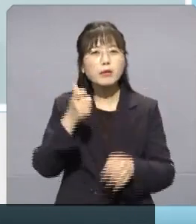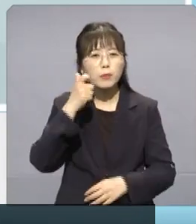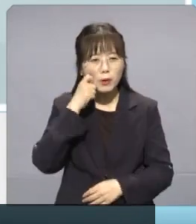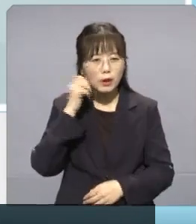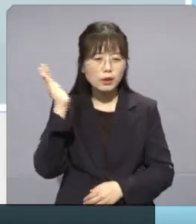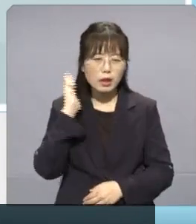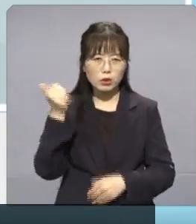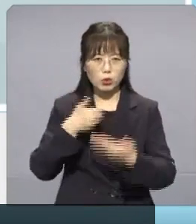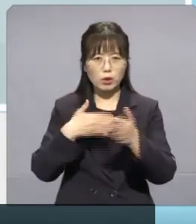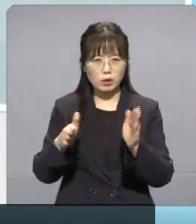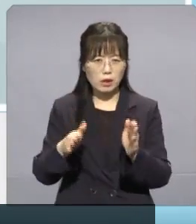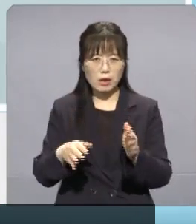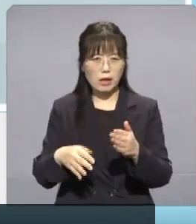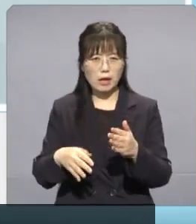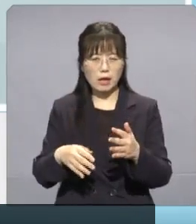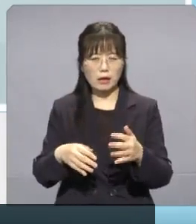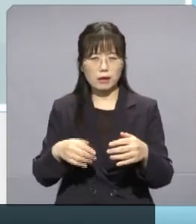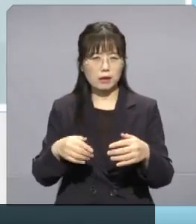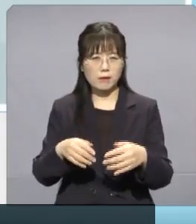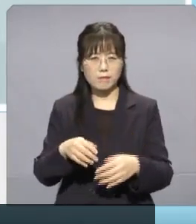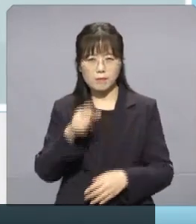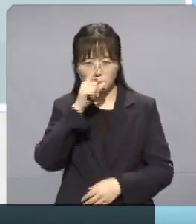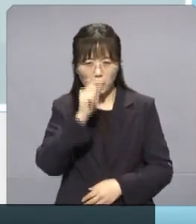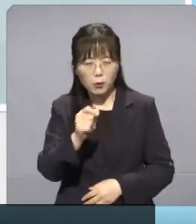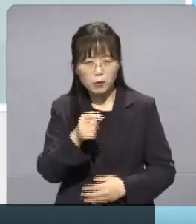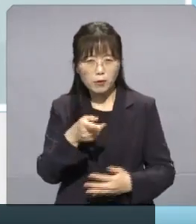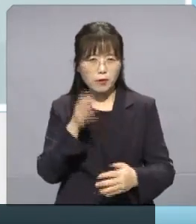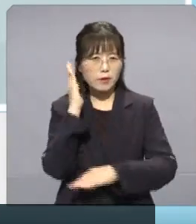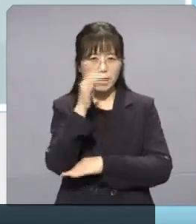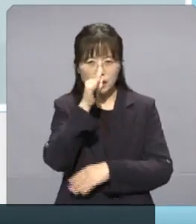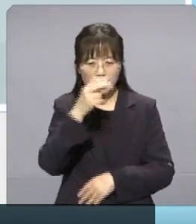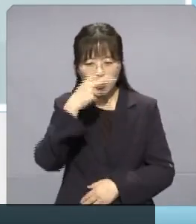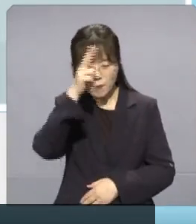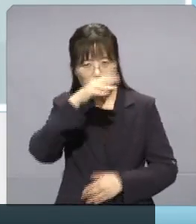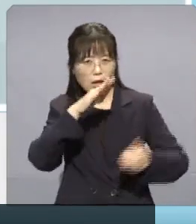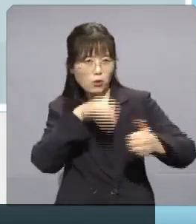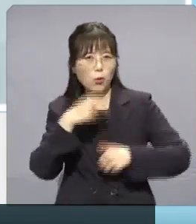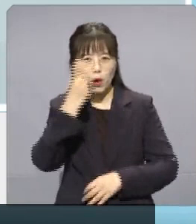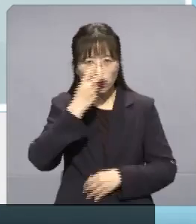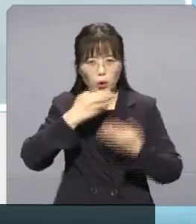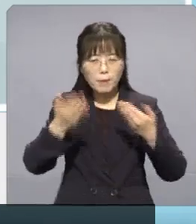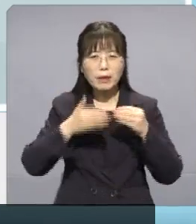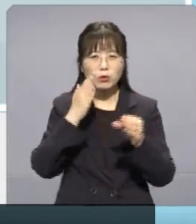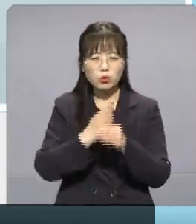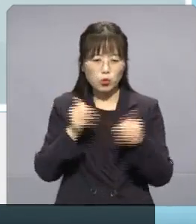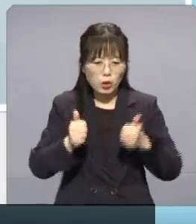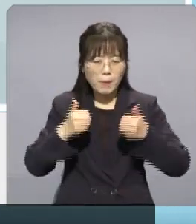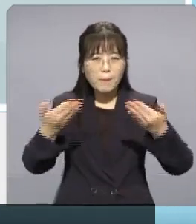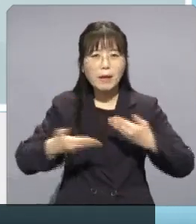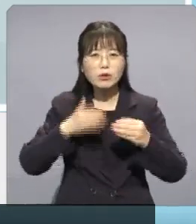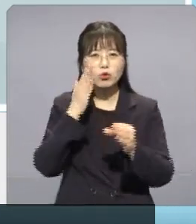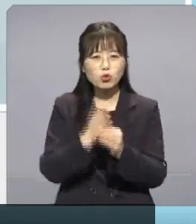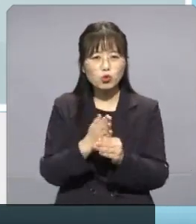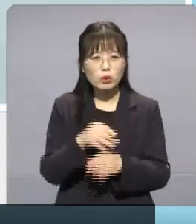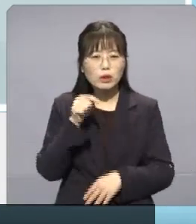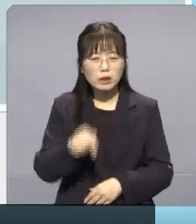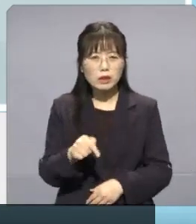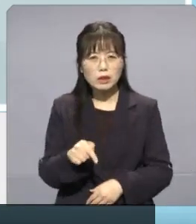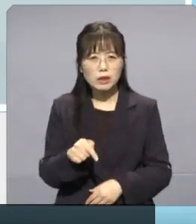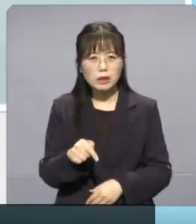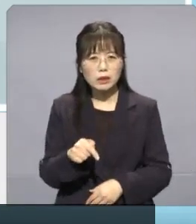거의 대통신에서 노골적으로 얘기를 한단 말이에요 우리가 지금 검찰에서 소환을 소환 조사를 받고 있고 재판을 받고 있는 이런